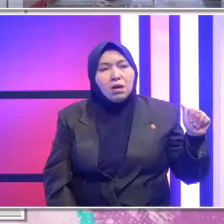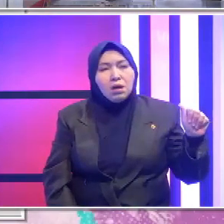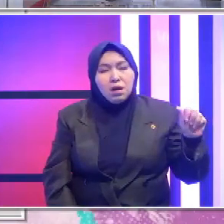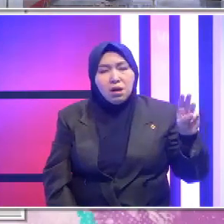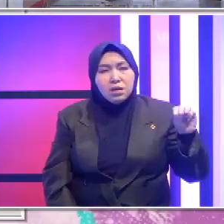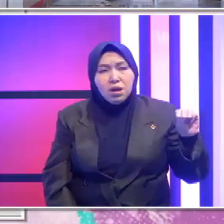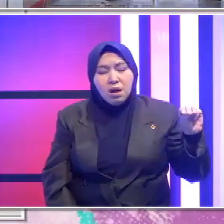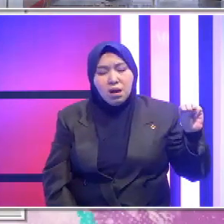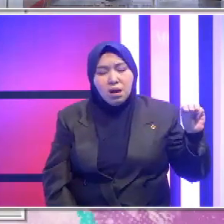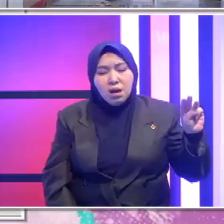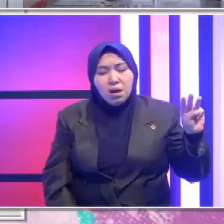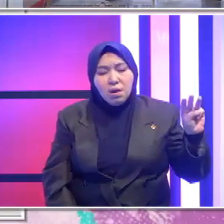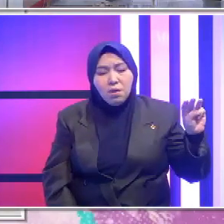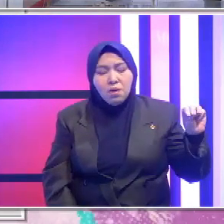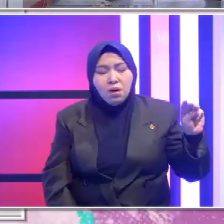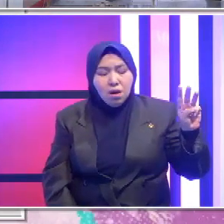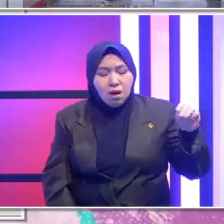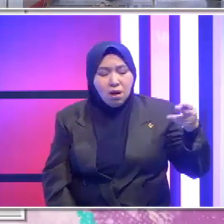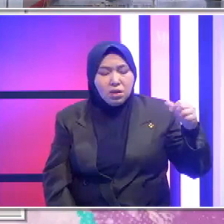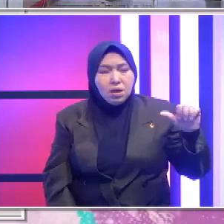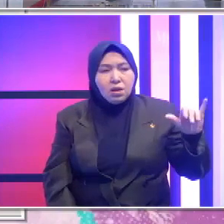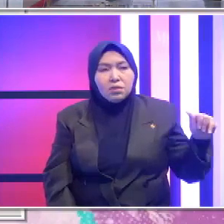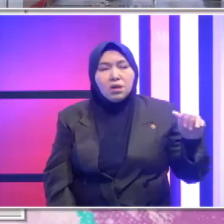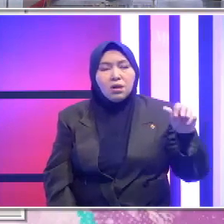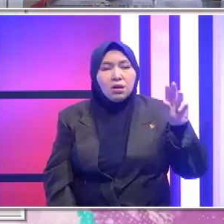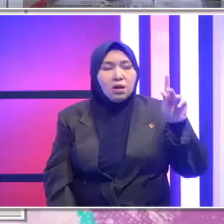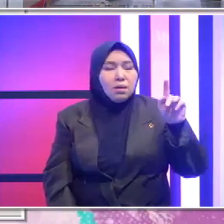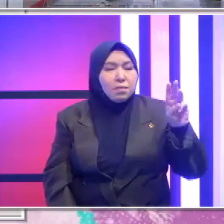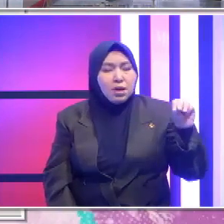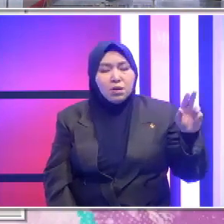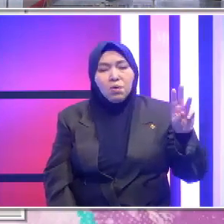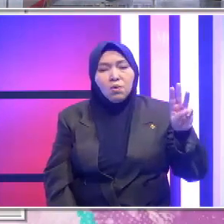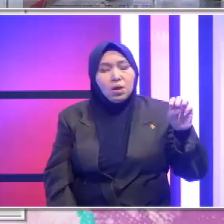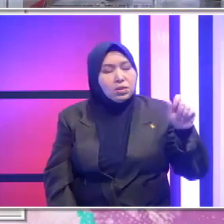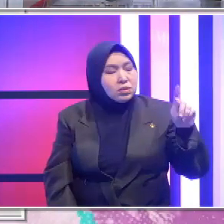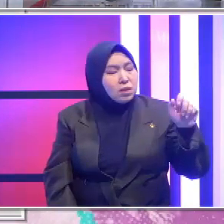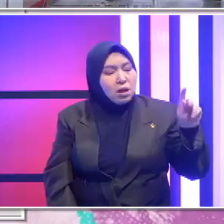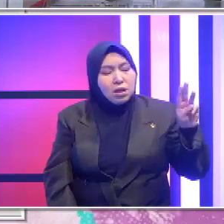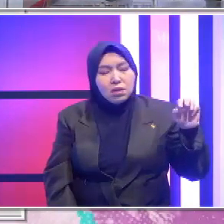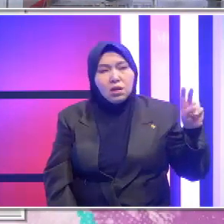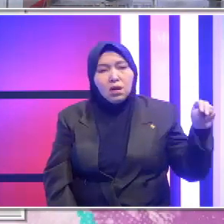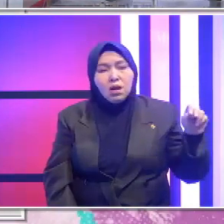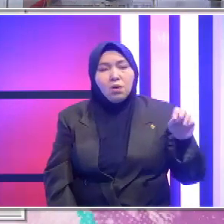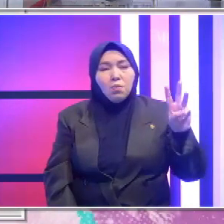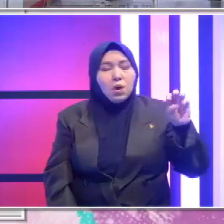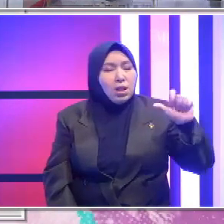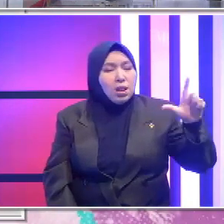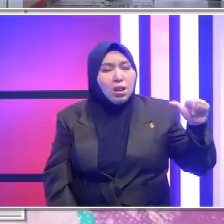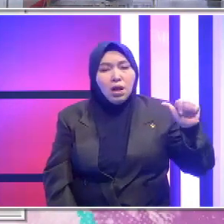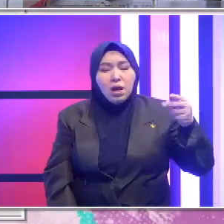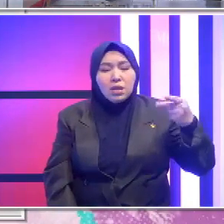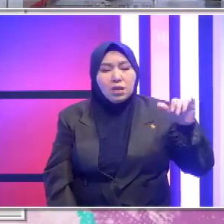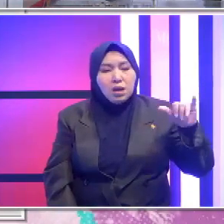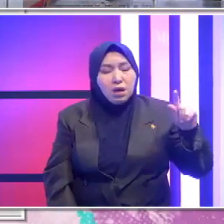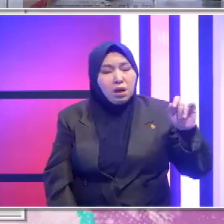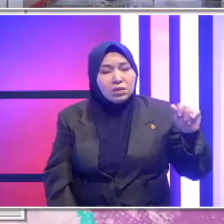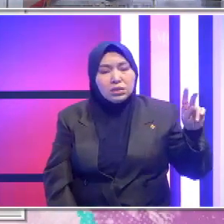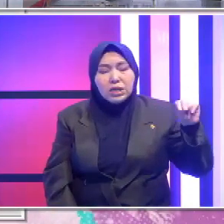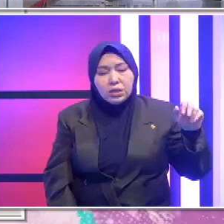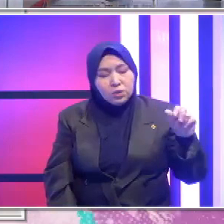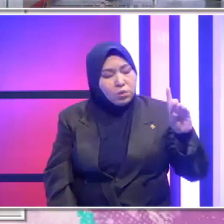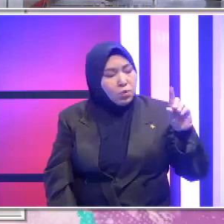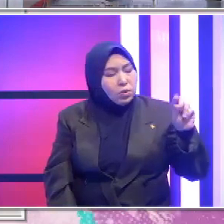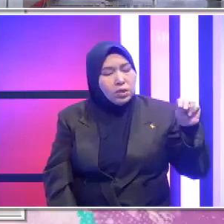ke menetapkan nah Um mata al-hayat indungnya